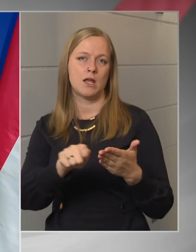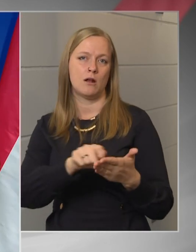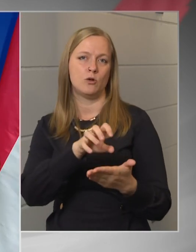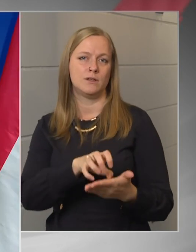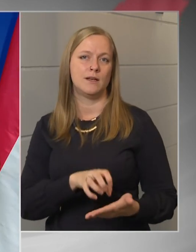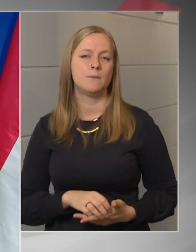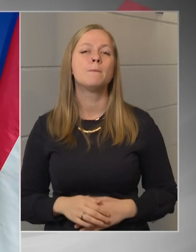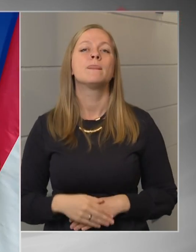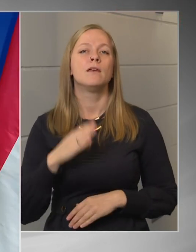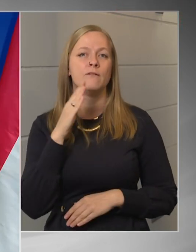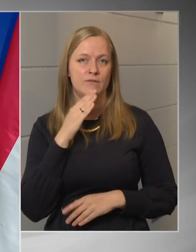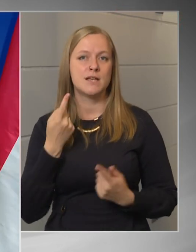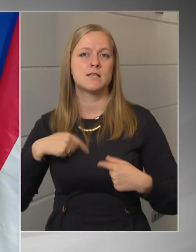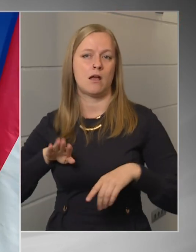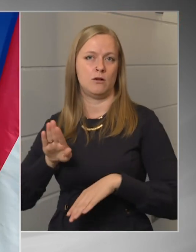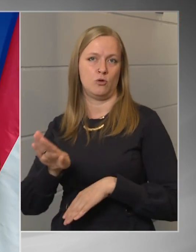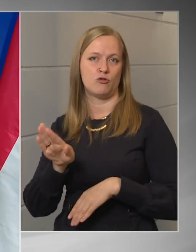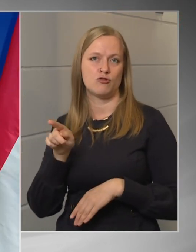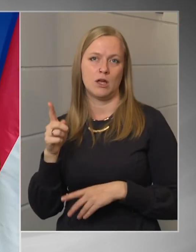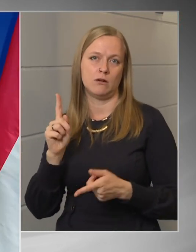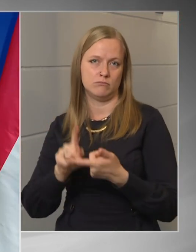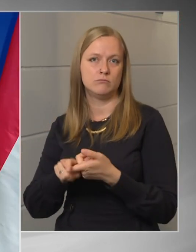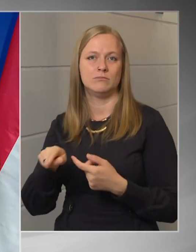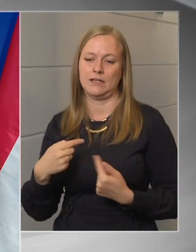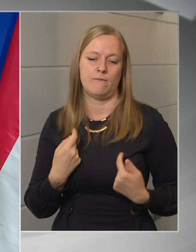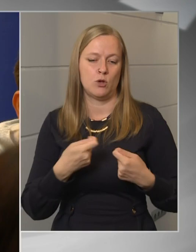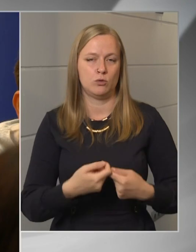A Fidesz elnökség az illetékes benne, amiben én nem vagyok tag.